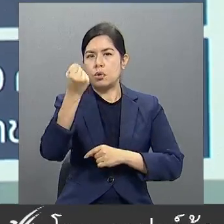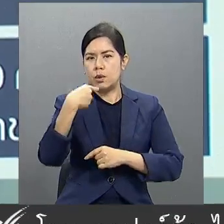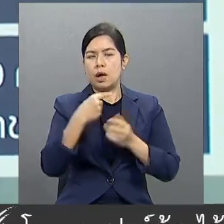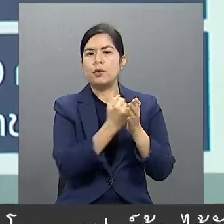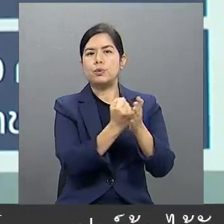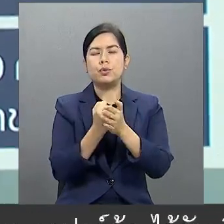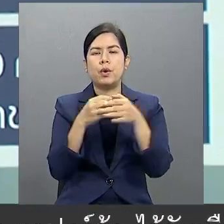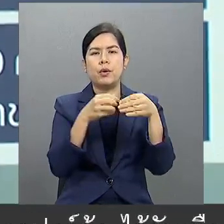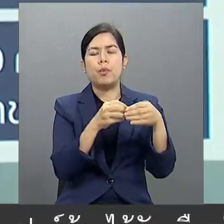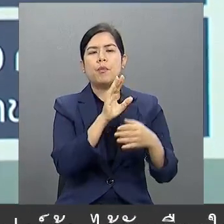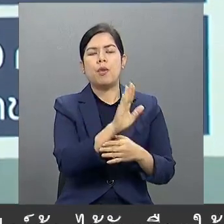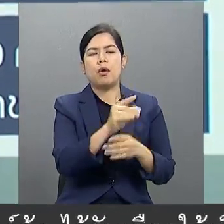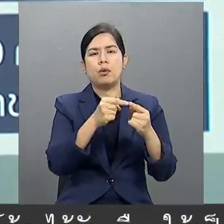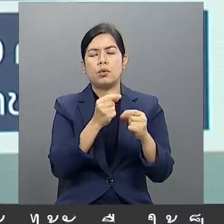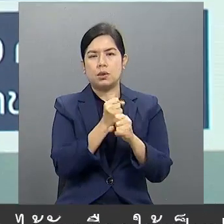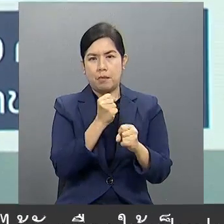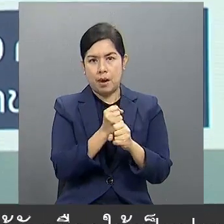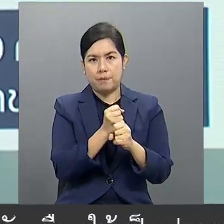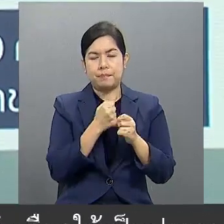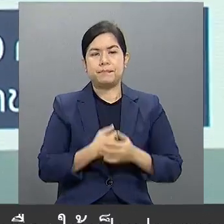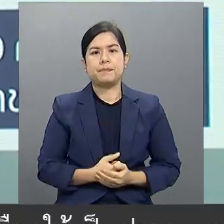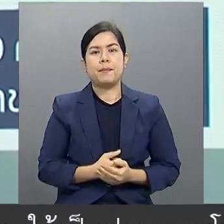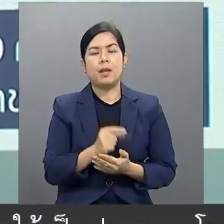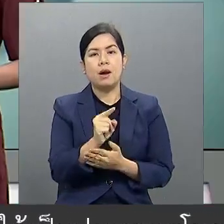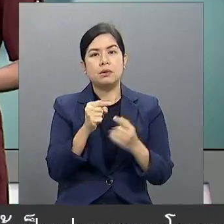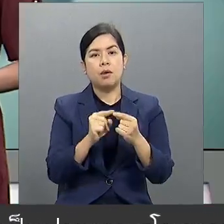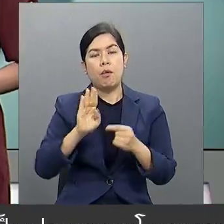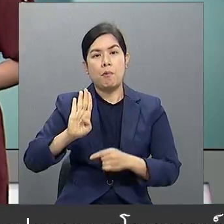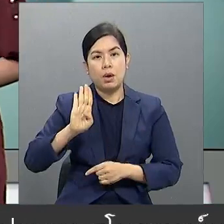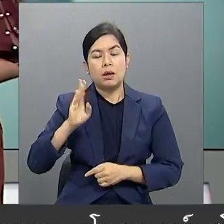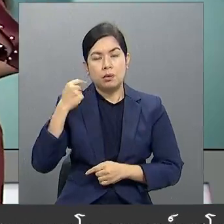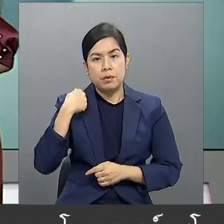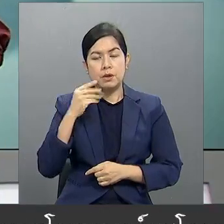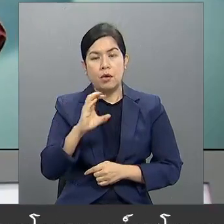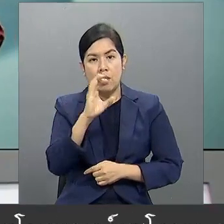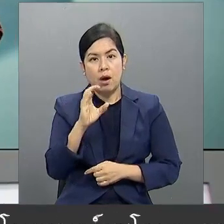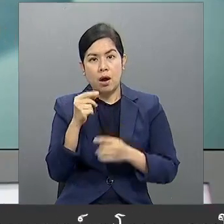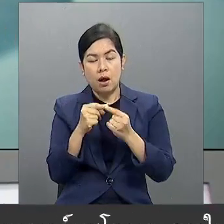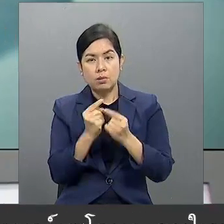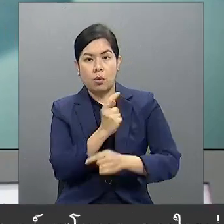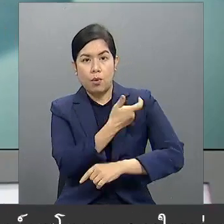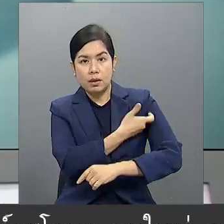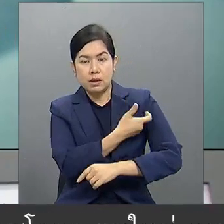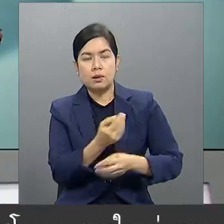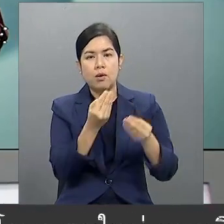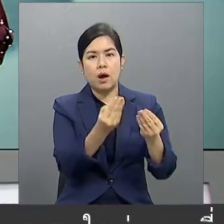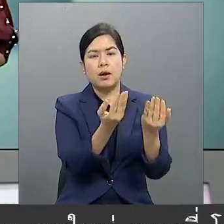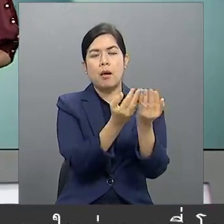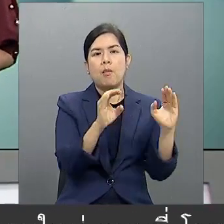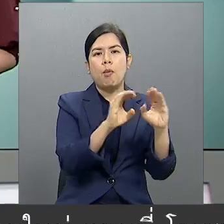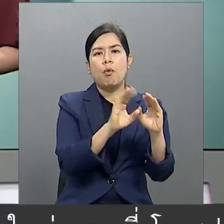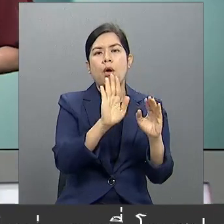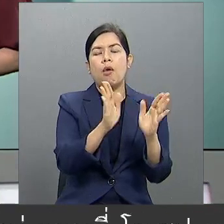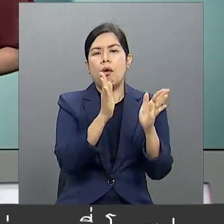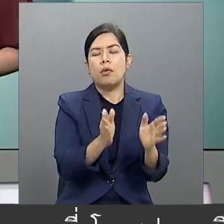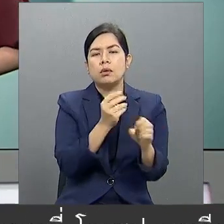กับลูกค้าที่มาติดต่อด้วยนะคะบางบริษัทเขาก็จะจัดหาวัคซีนให้กับครอบครัวของพนักงานด้วยซ้ำไปนะคะ